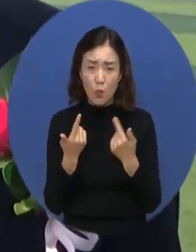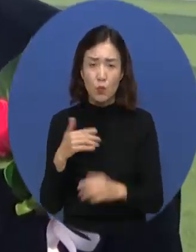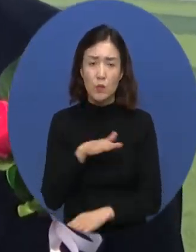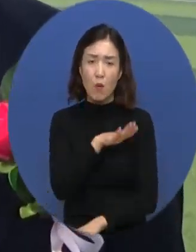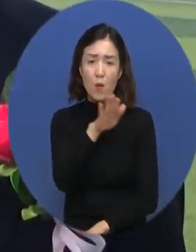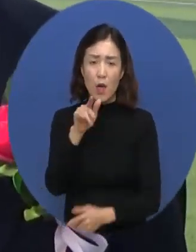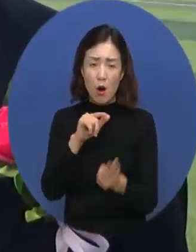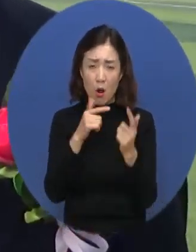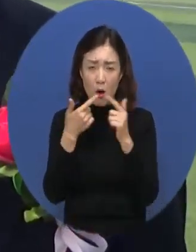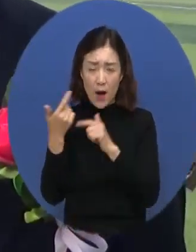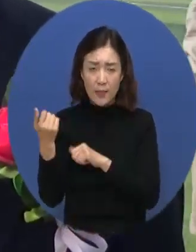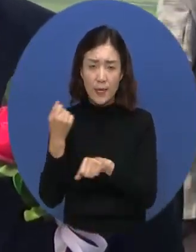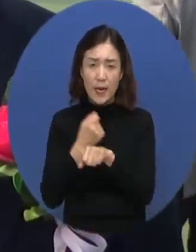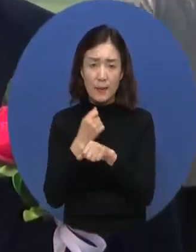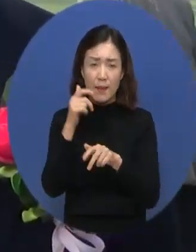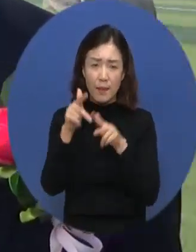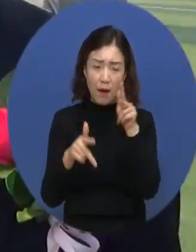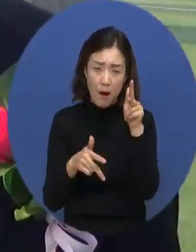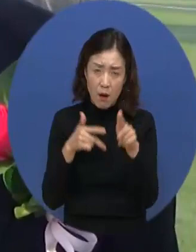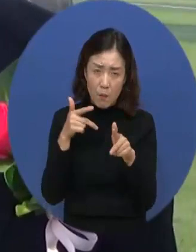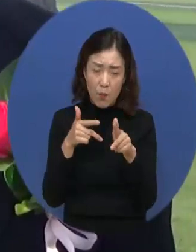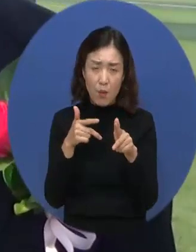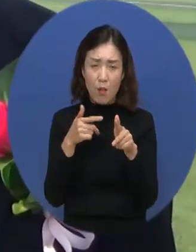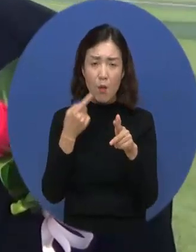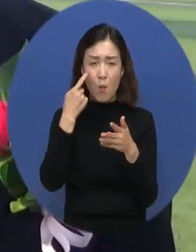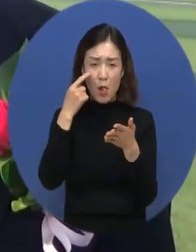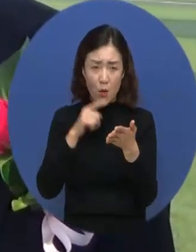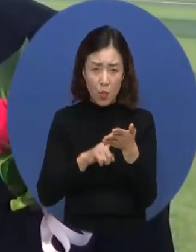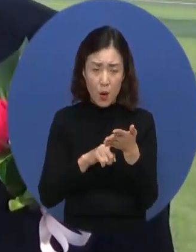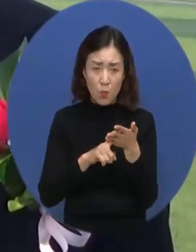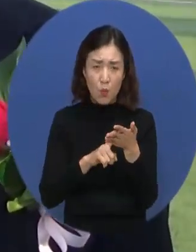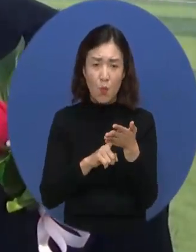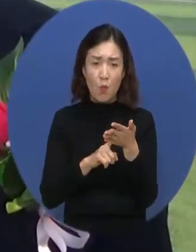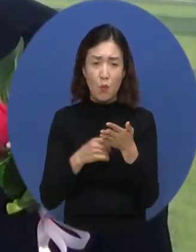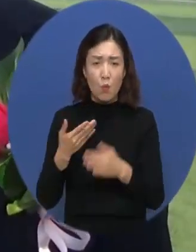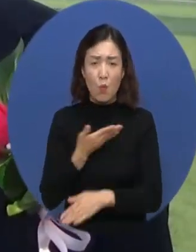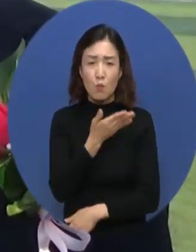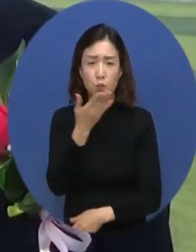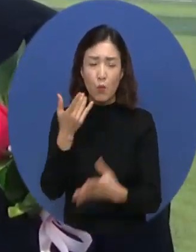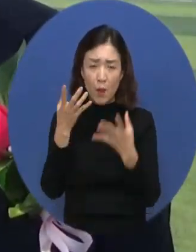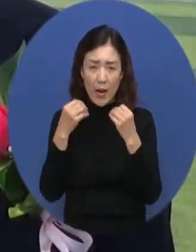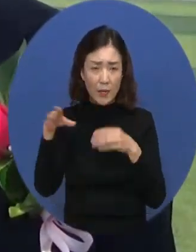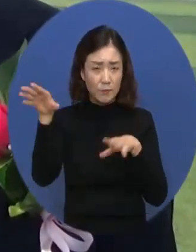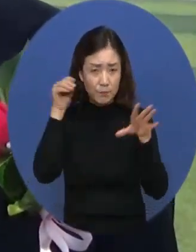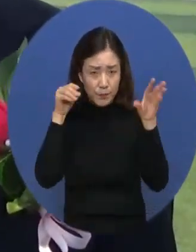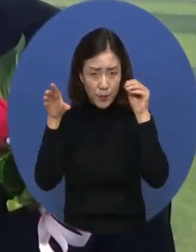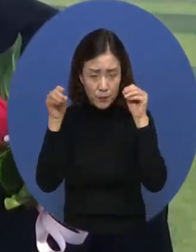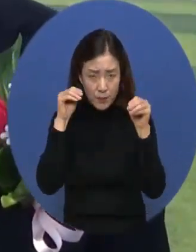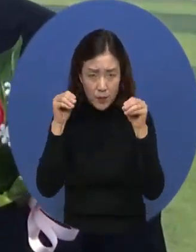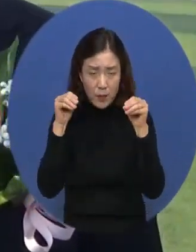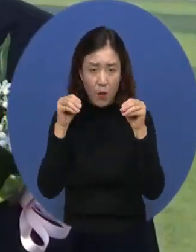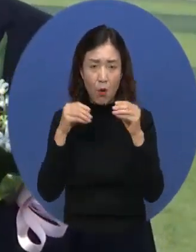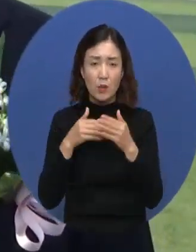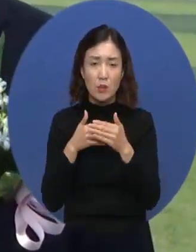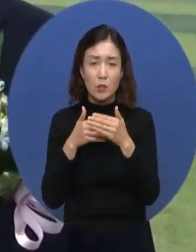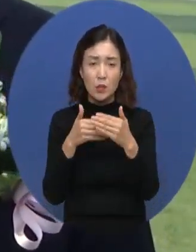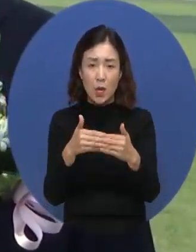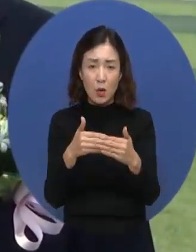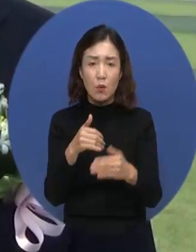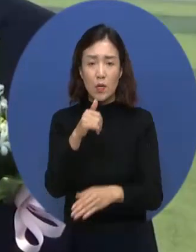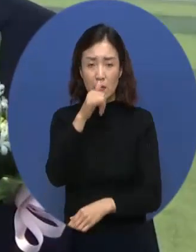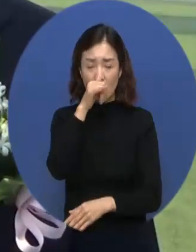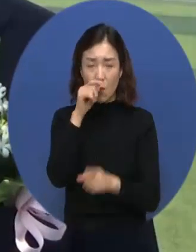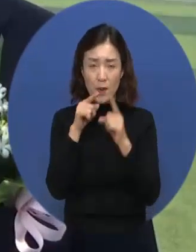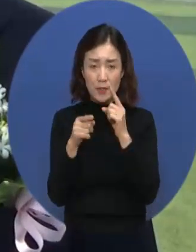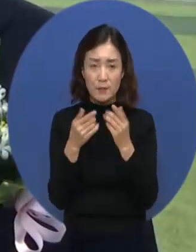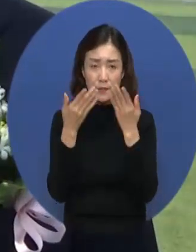가지 해야 될 사업을 발굴도 하고 그 다음에 여론도 많이 청취를 해서 이렇게 시행을 하고 있다는